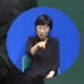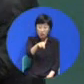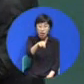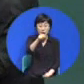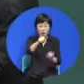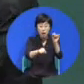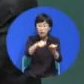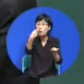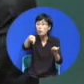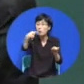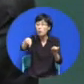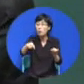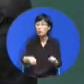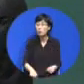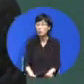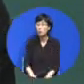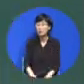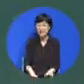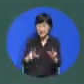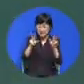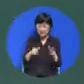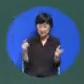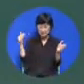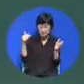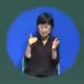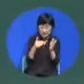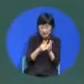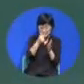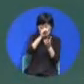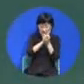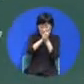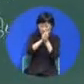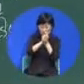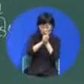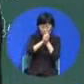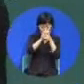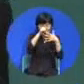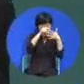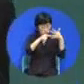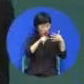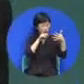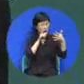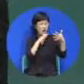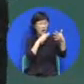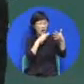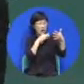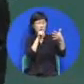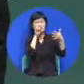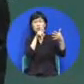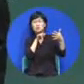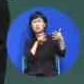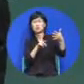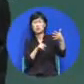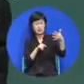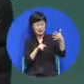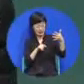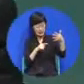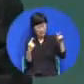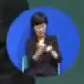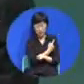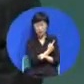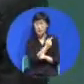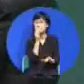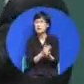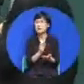did God do? 그동안 잘못 기도한 기준을 바꾸고 나를 바꾸는 시간이라. It was a time to change